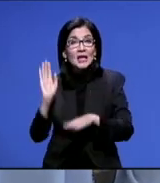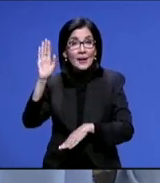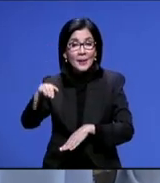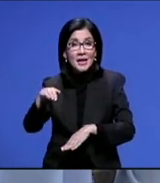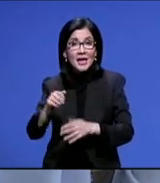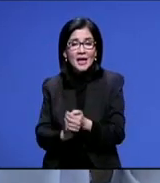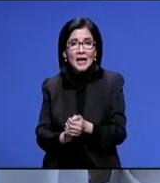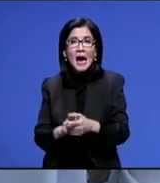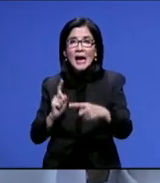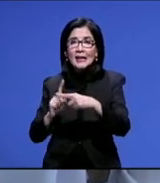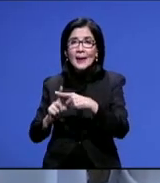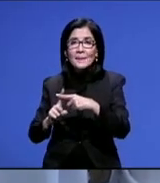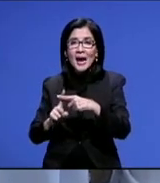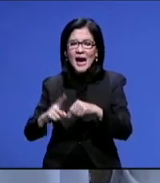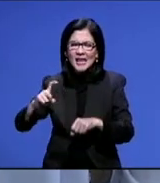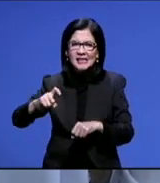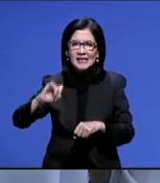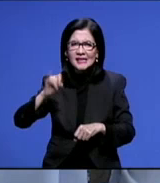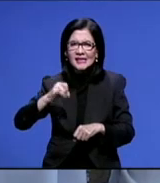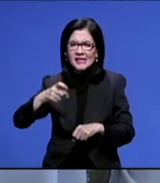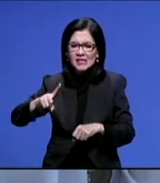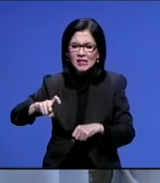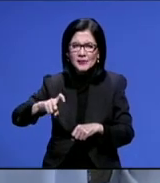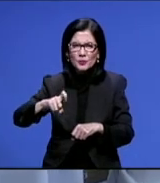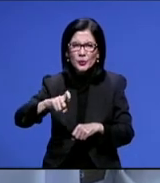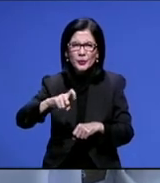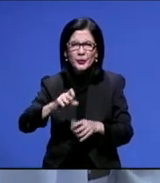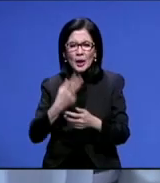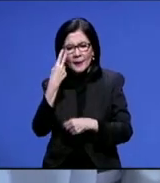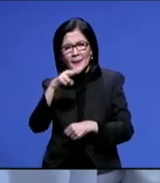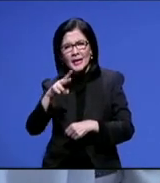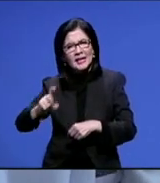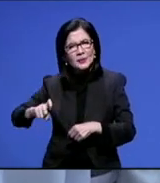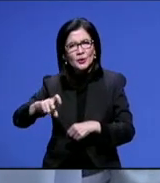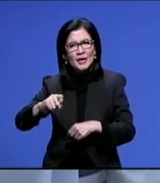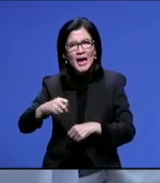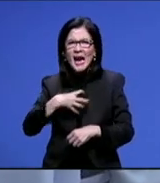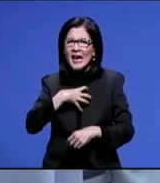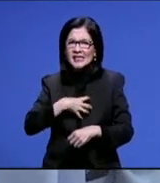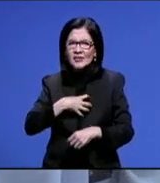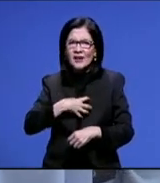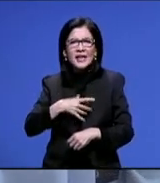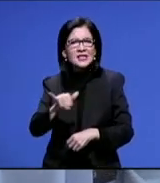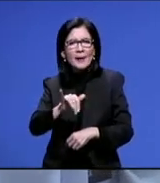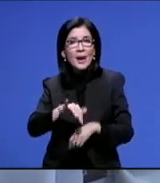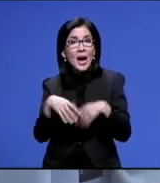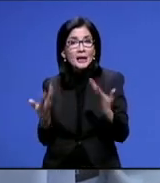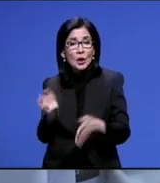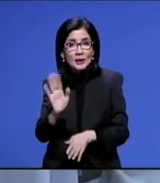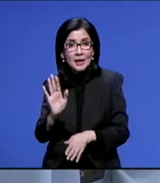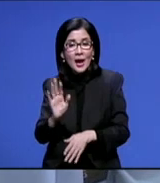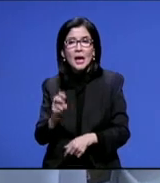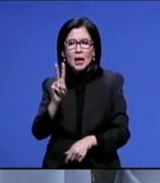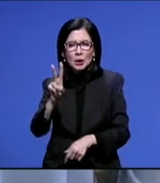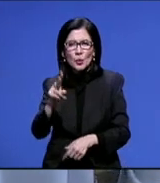kami akan menambah jumlah jenis semut agar melihat setiap semut itu sama nggak sih perilakunya atau hanya semut jenis ini aja. Kemudian yang kedua, kami